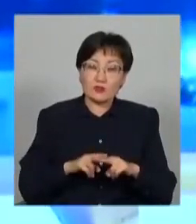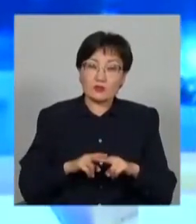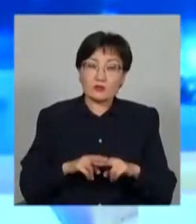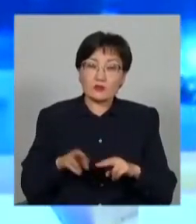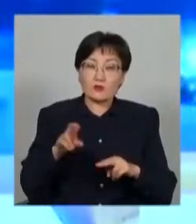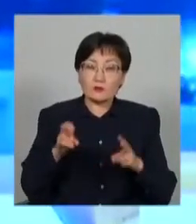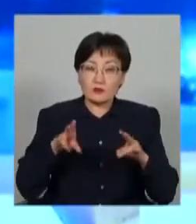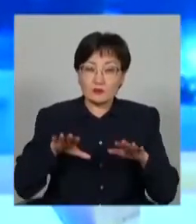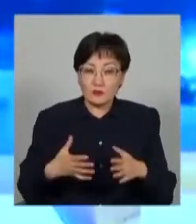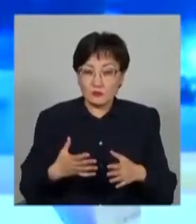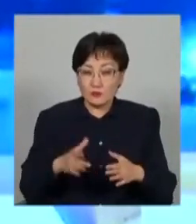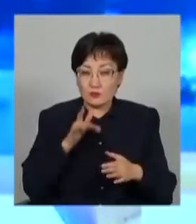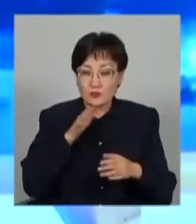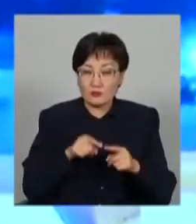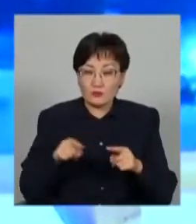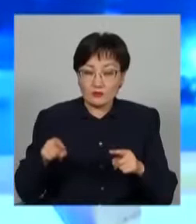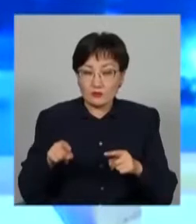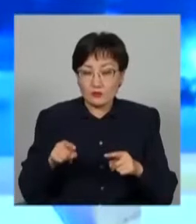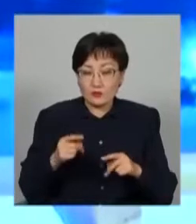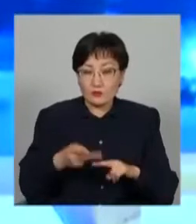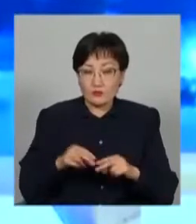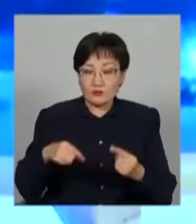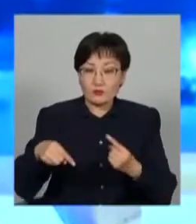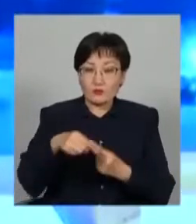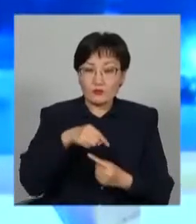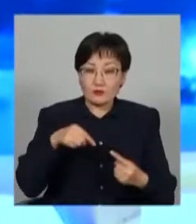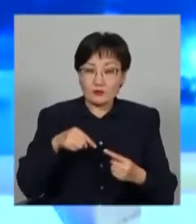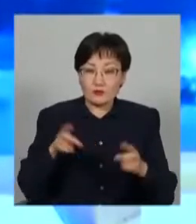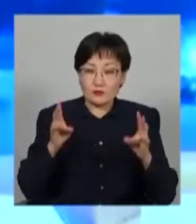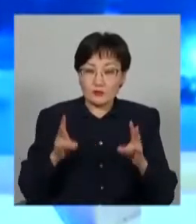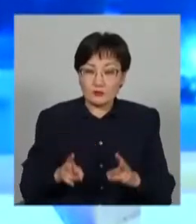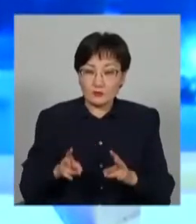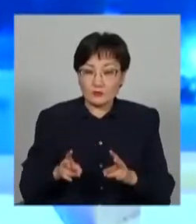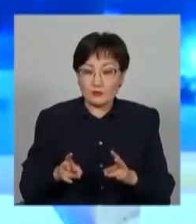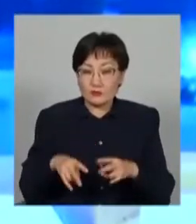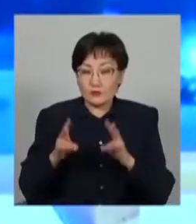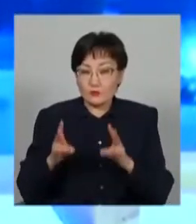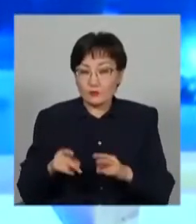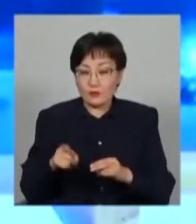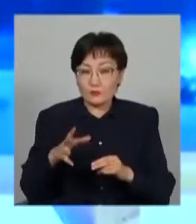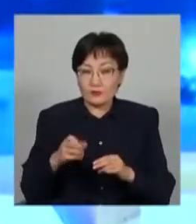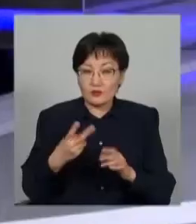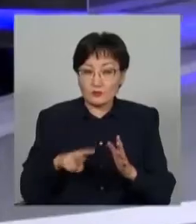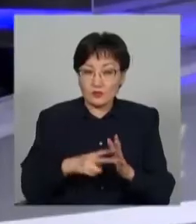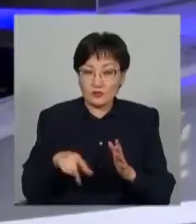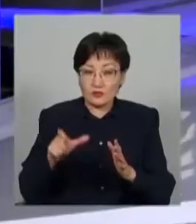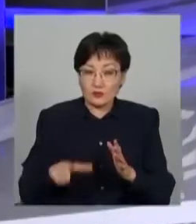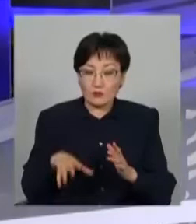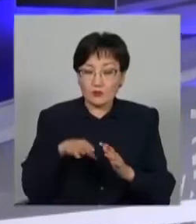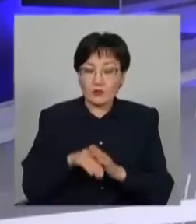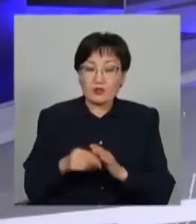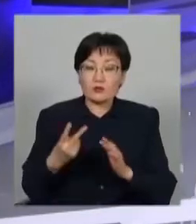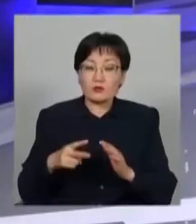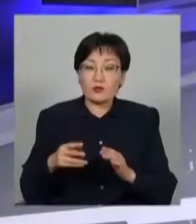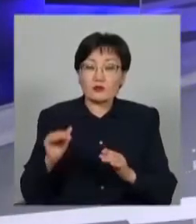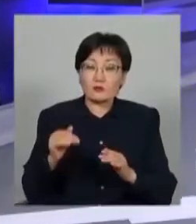қаңтар кезіндегі сол жаңағы осы кәсіптерін зиян кегендердің 1527. Соны